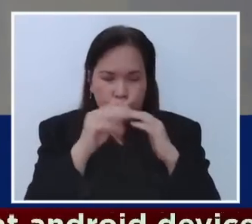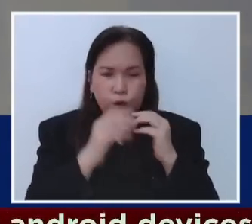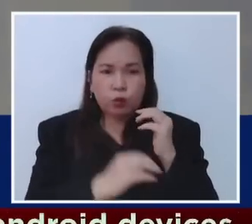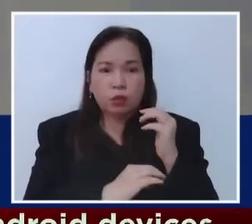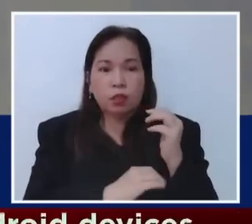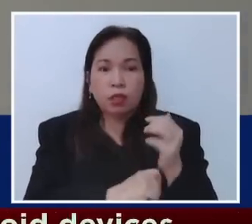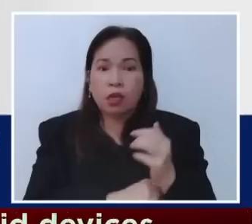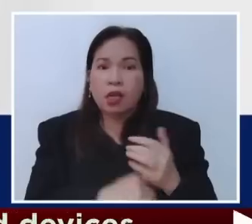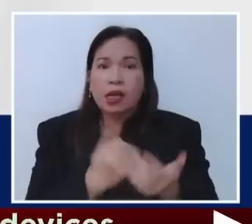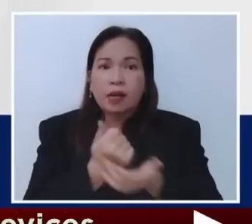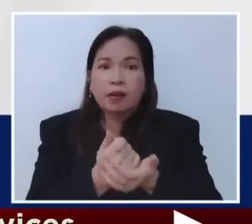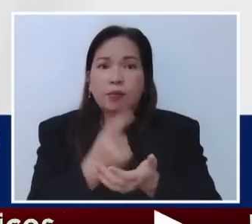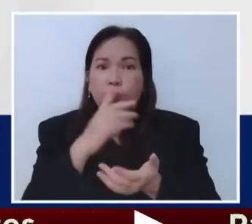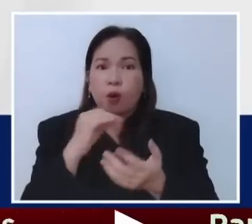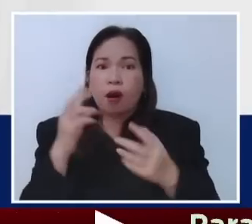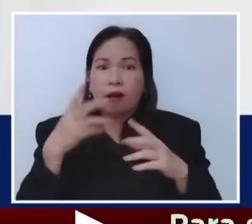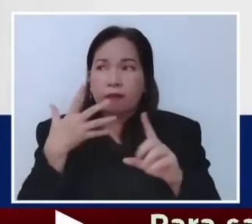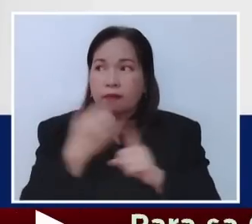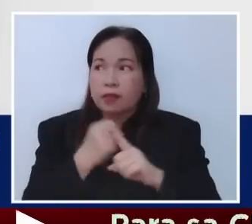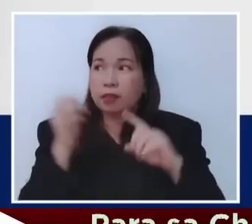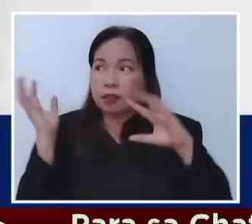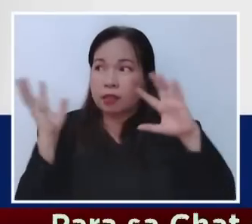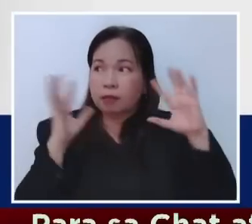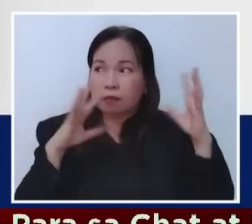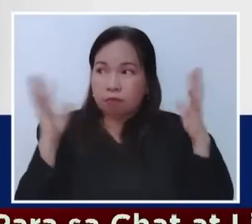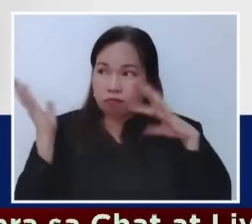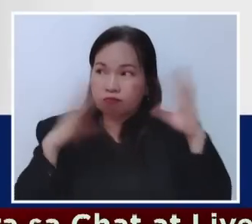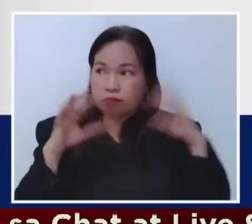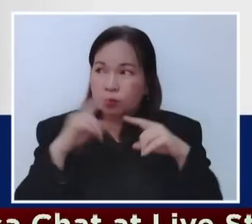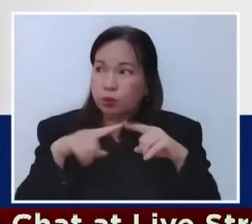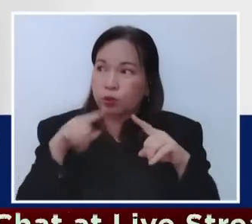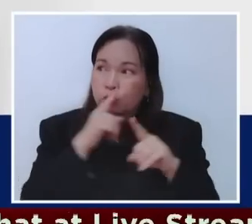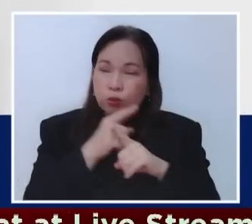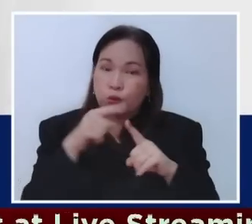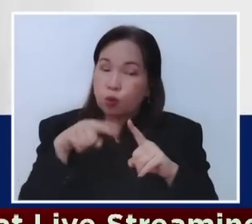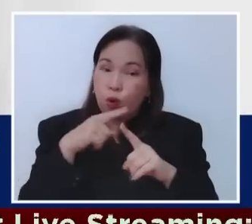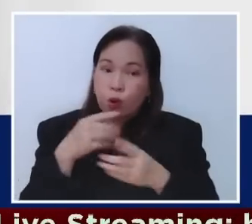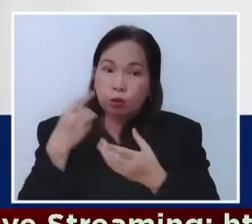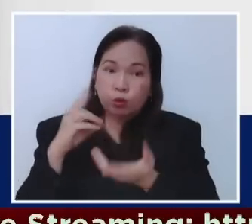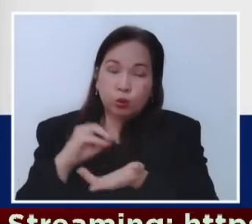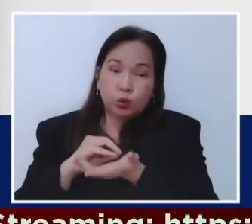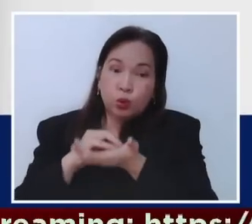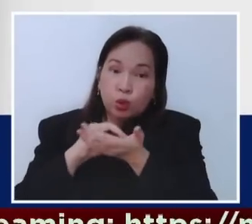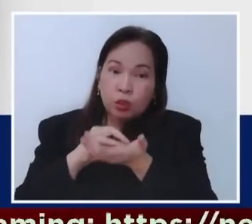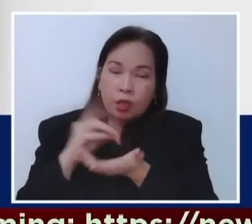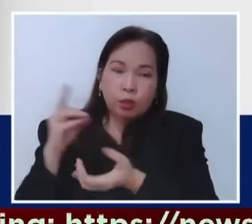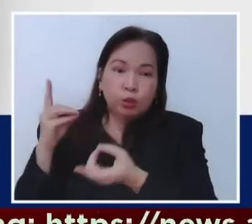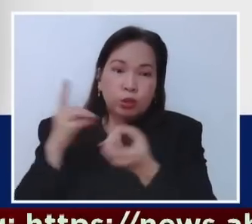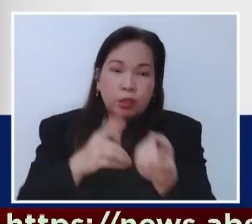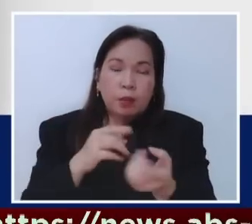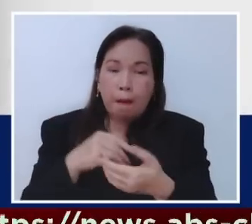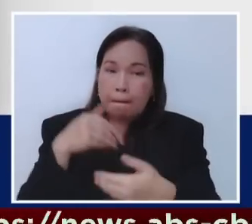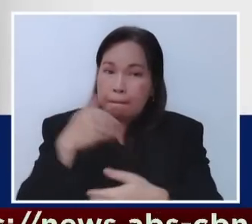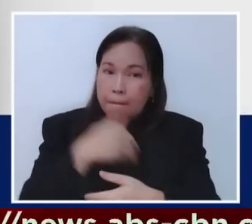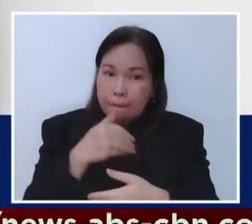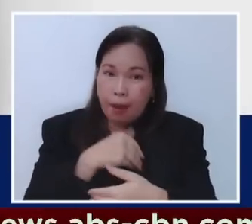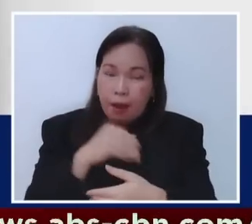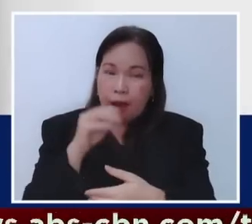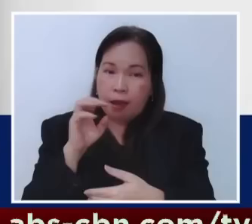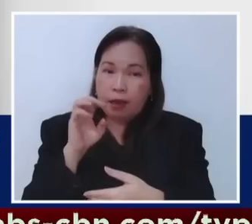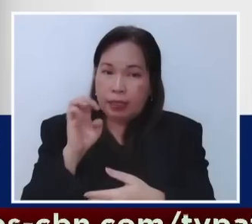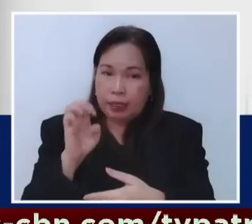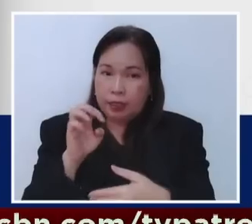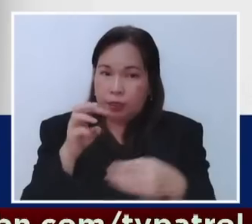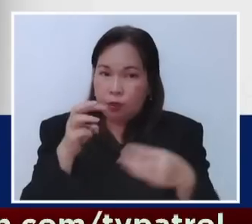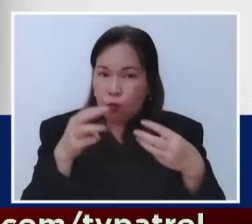ng kalamidad. Pinadali na rin ang pagbibigay ng donasyon sa pamamagitan ng mga bank at e-wallet account ng Caritas